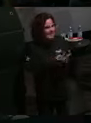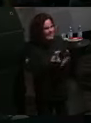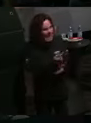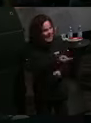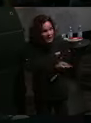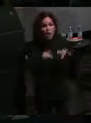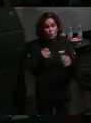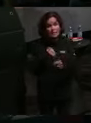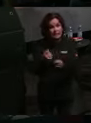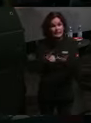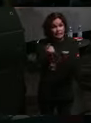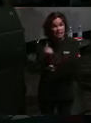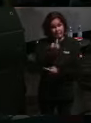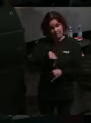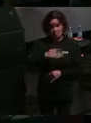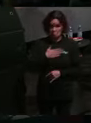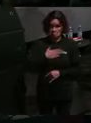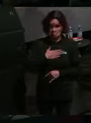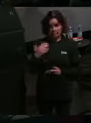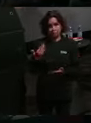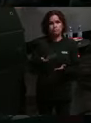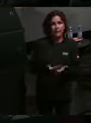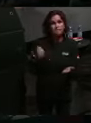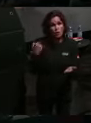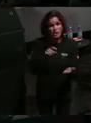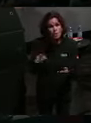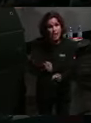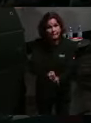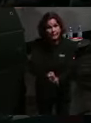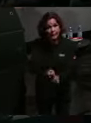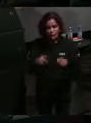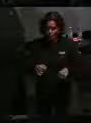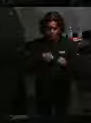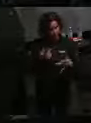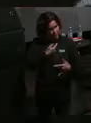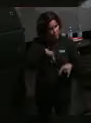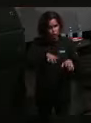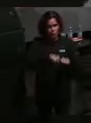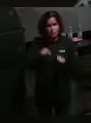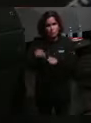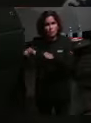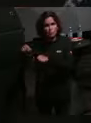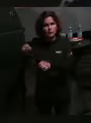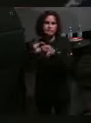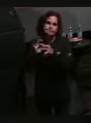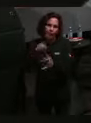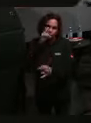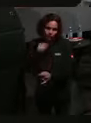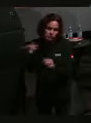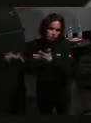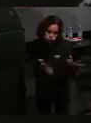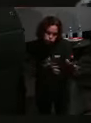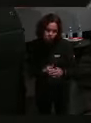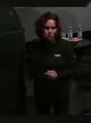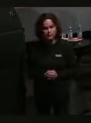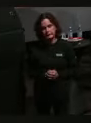det tilfeldig, fordi vi hadde tenkt å komme med den forrige uke. Ja, men da var det så mange av oss som var opptatt med hans. Så vi beklager at dere